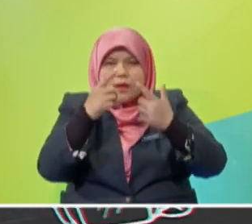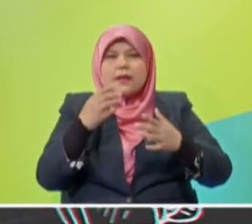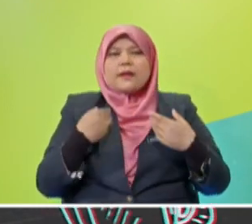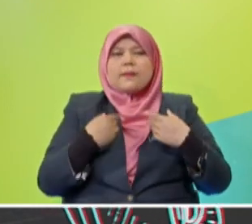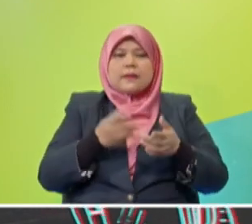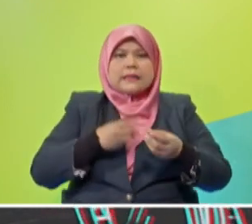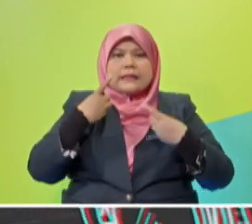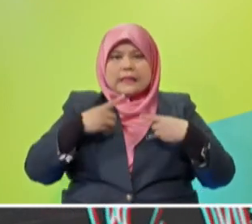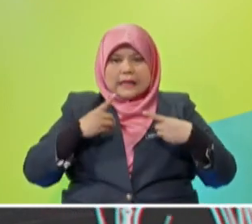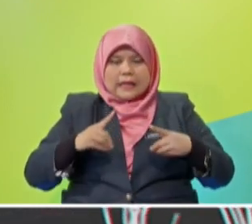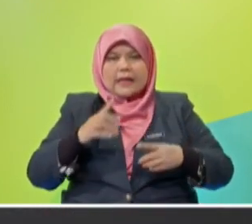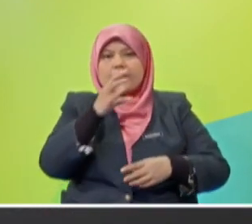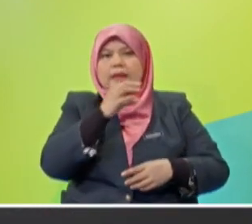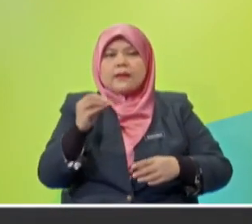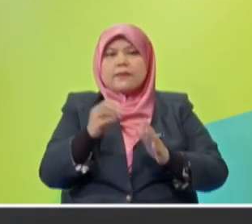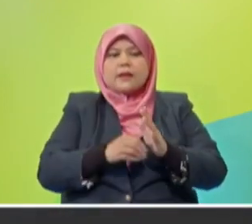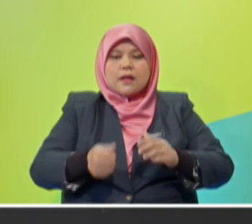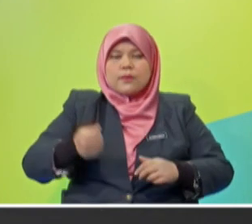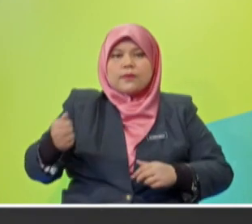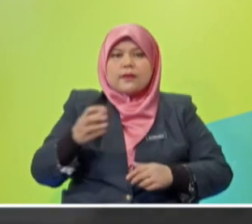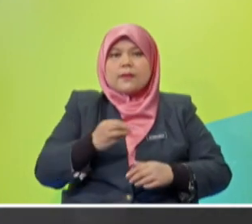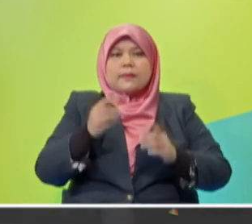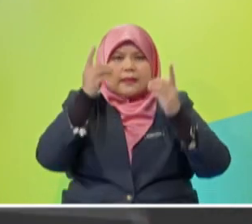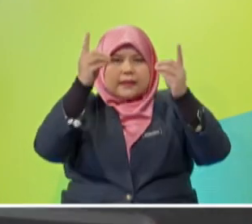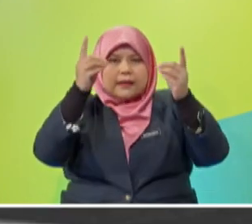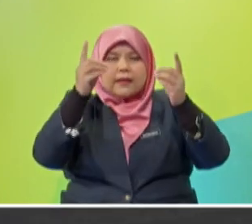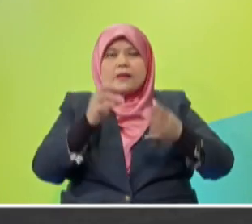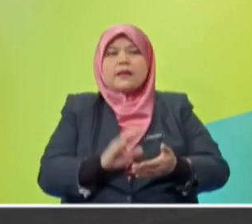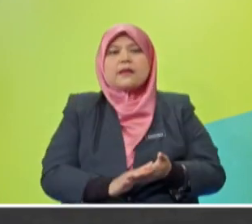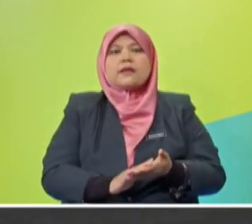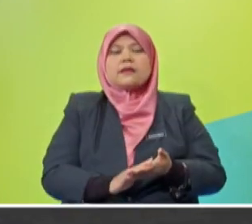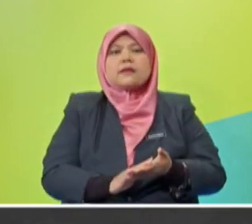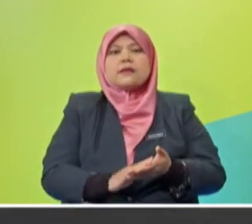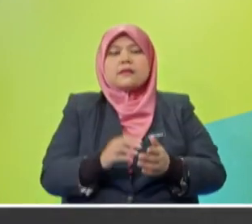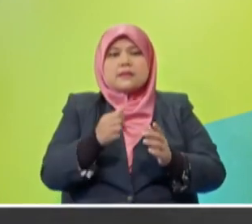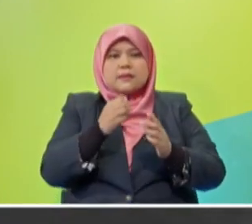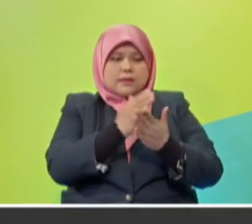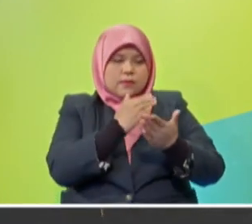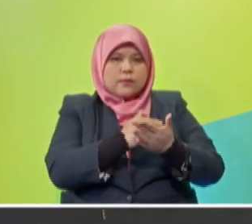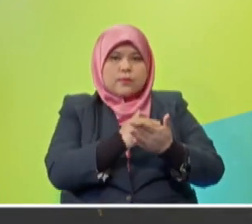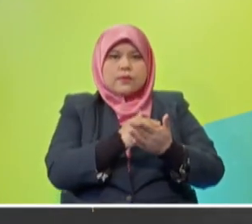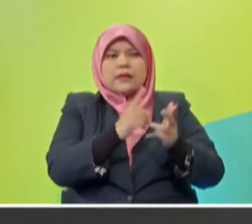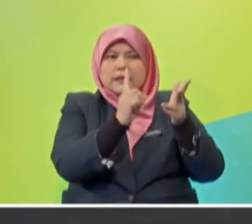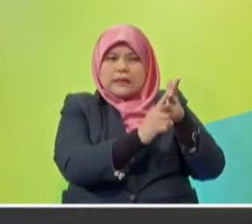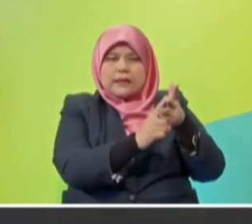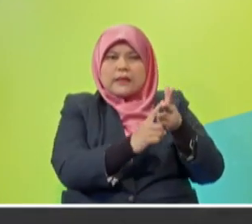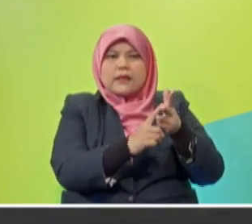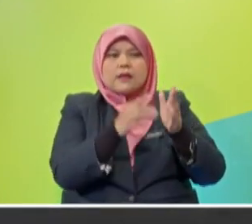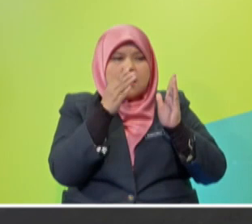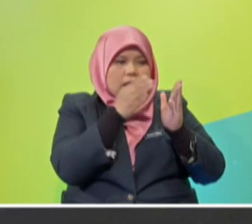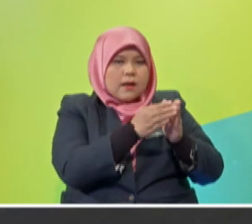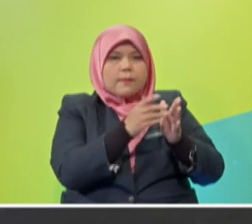perdagangan, pengangkutan, kewangan dan pendidikan. Kan? Okey, kalau di sini sektor tertiar sebenarnya dia lebih melibatkan ke